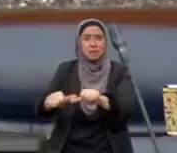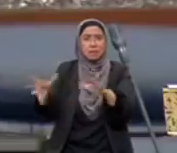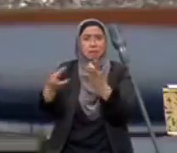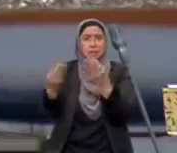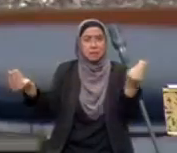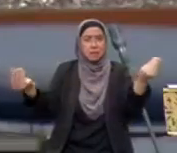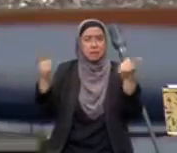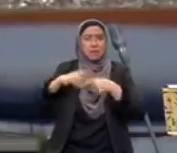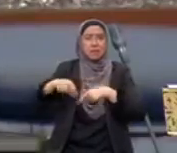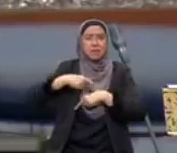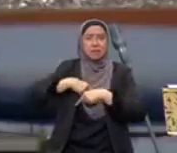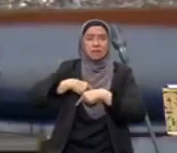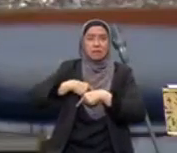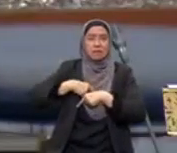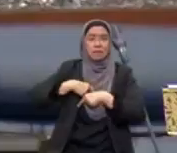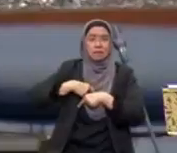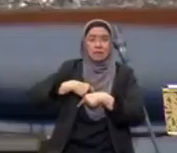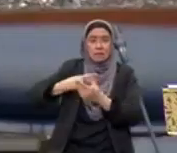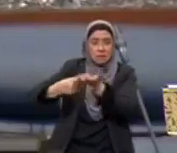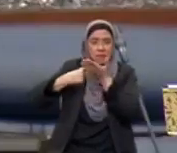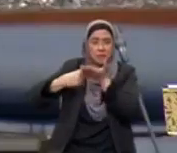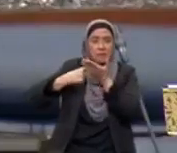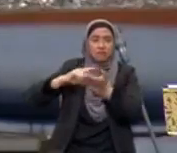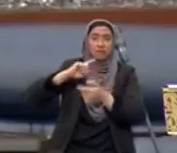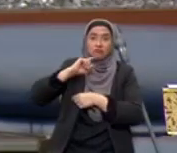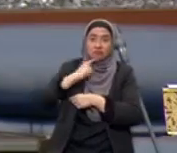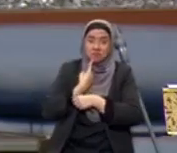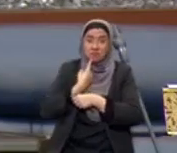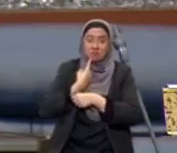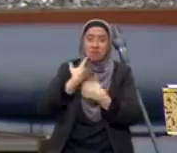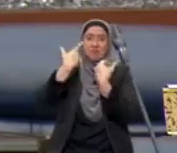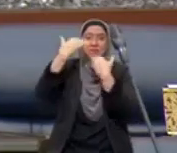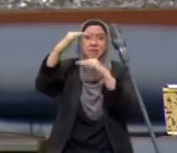persidangan ASEAN untuk mendapatkan keputusan yang terbaik